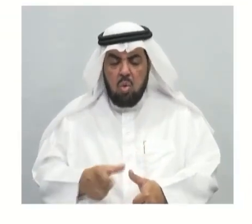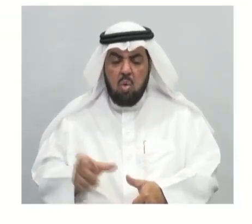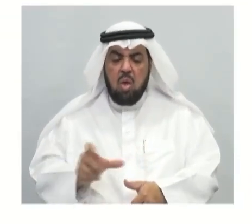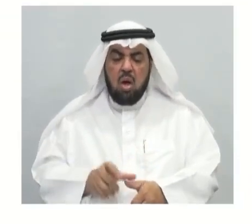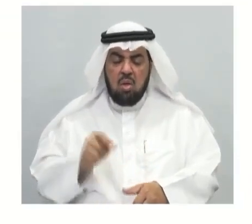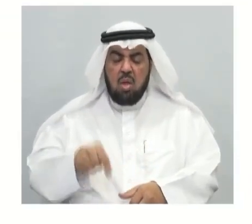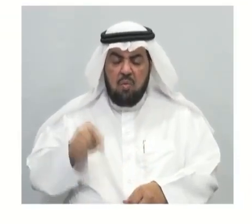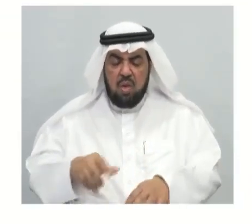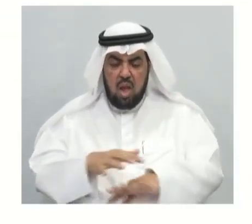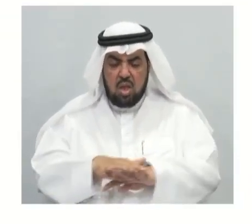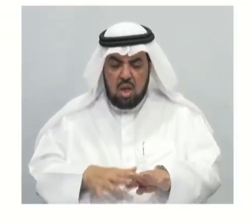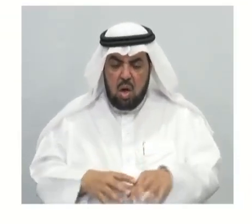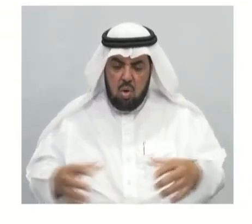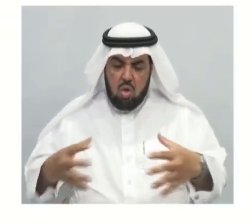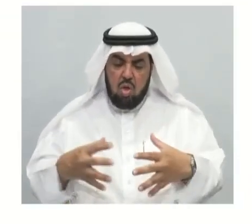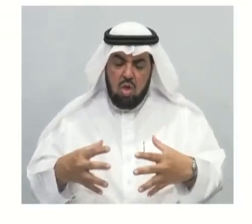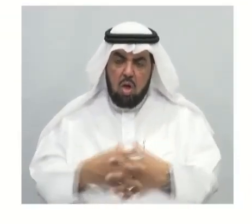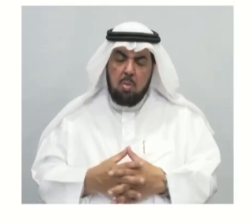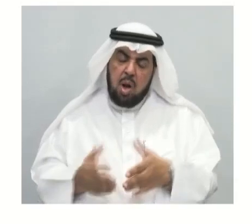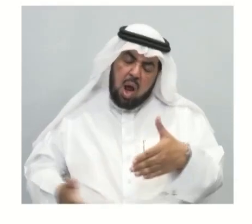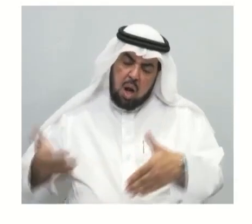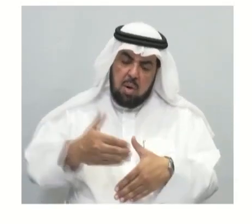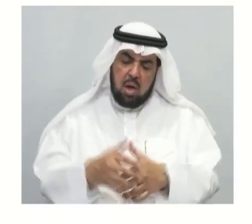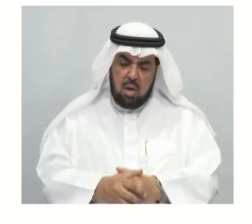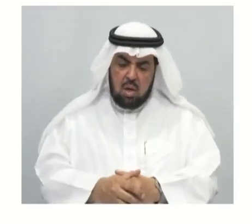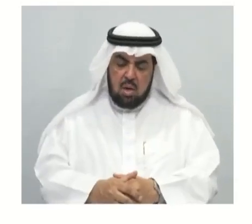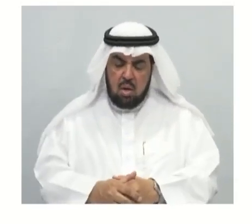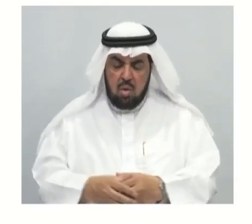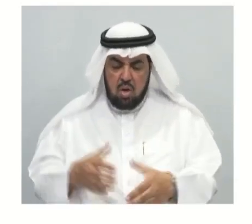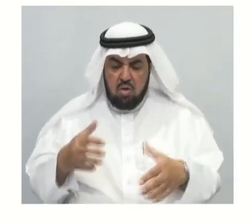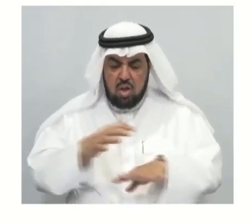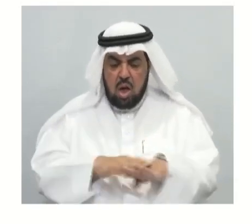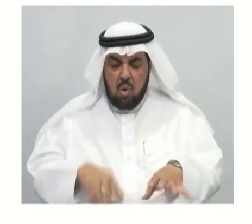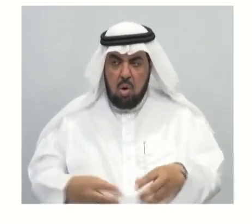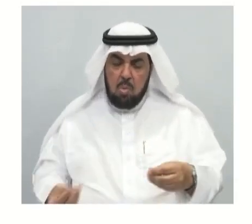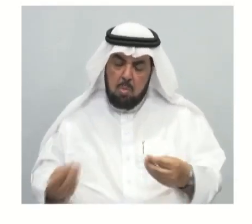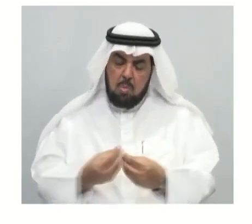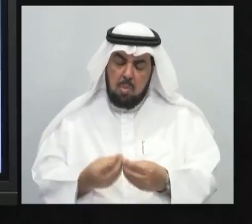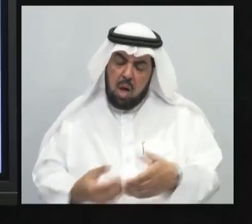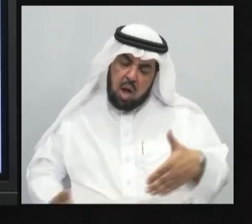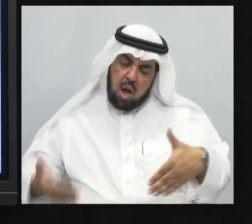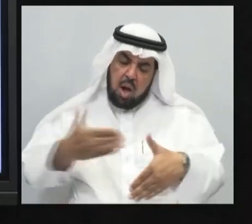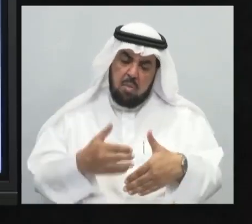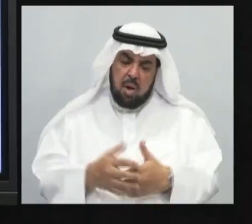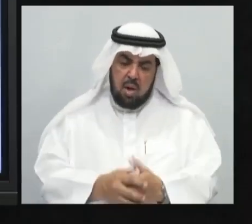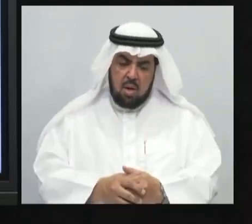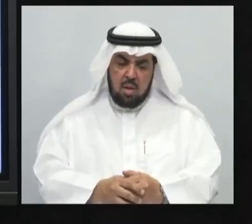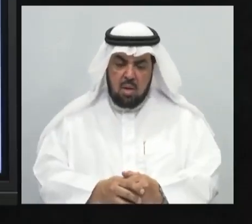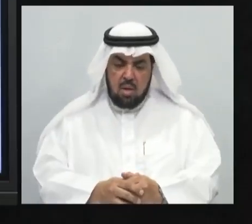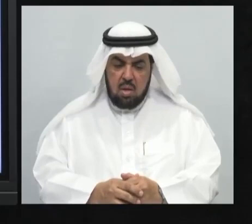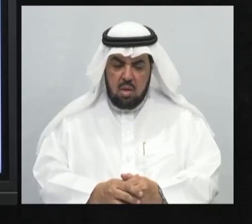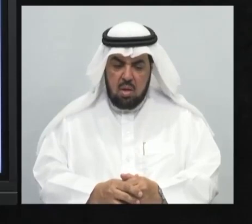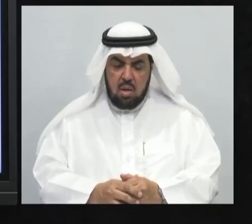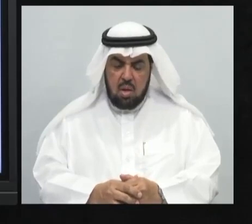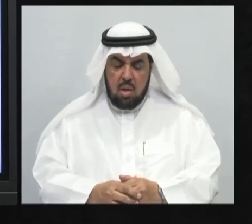في الجداول ضمن الملاحق تضعف في الجداول هذا الترتيب الذي حصلت الشركه فيه على المركز الاول توضع